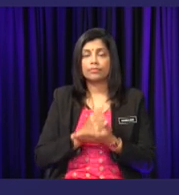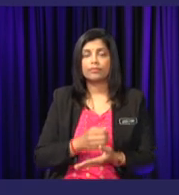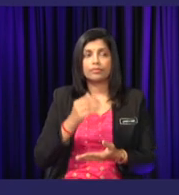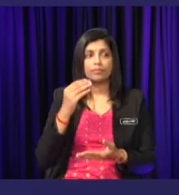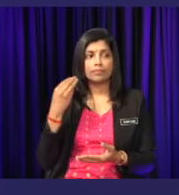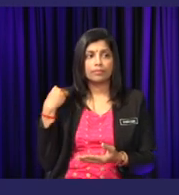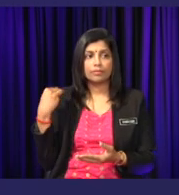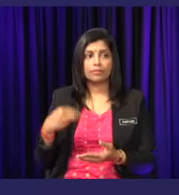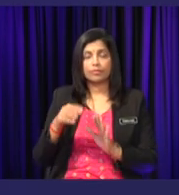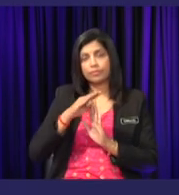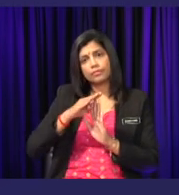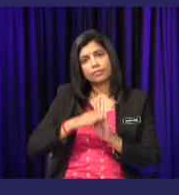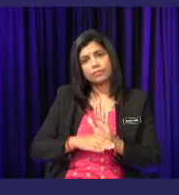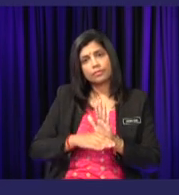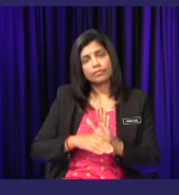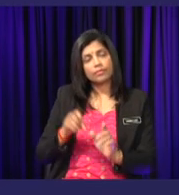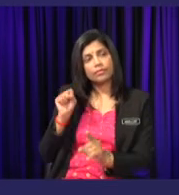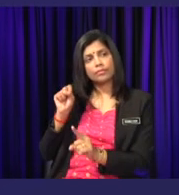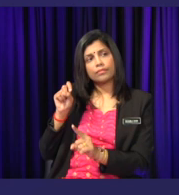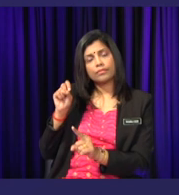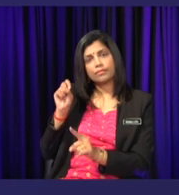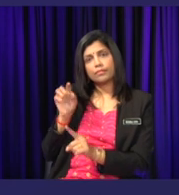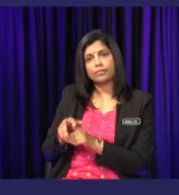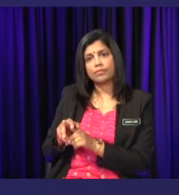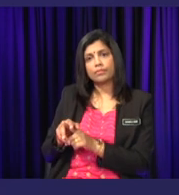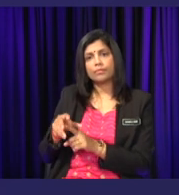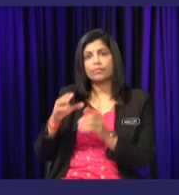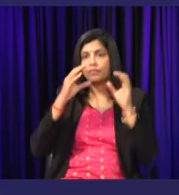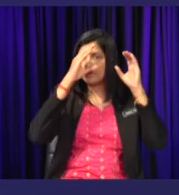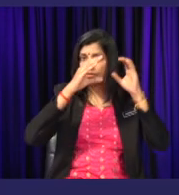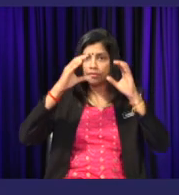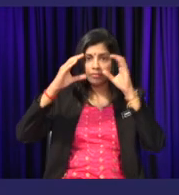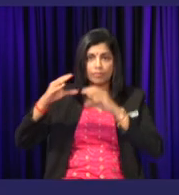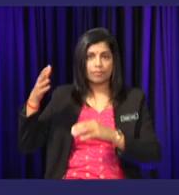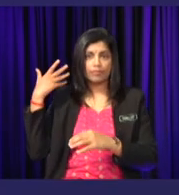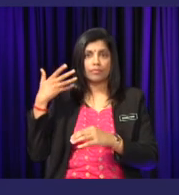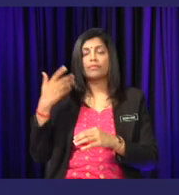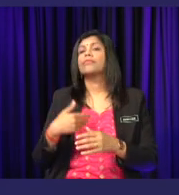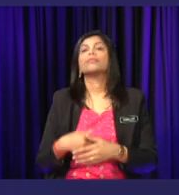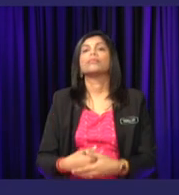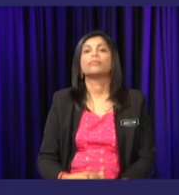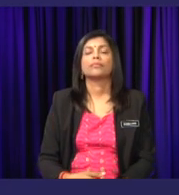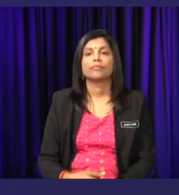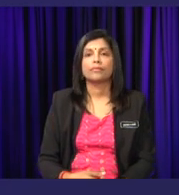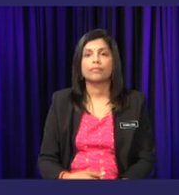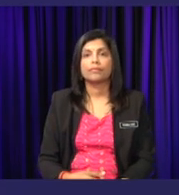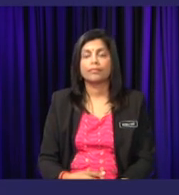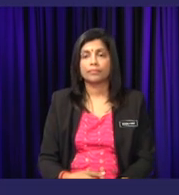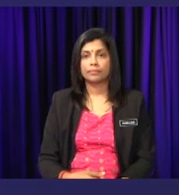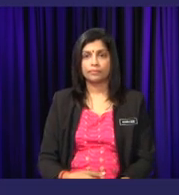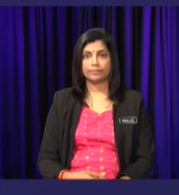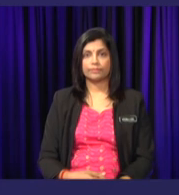seterusnya sebagai penduduk yang prihatin ya cadangkan